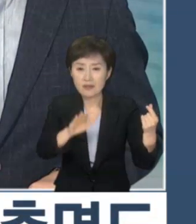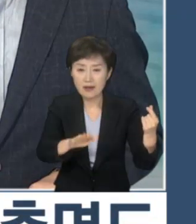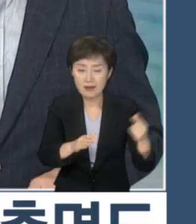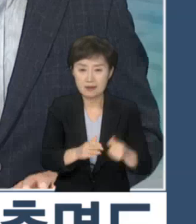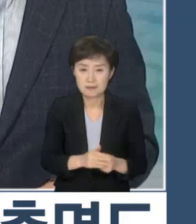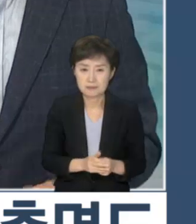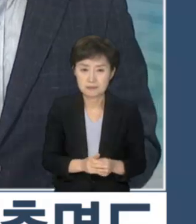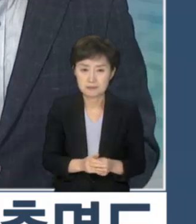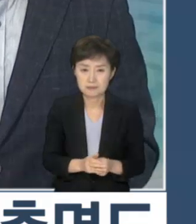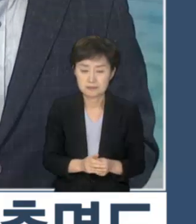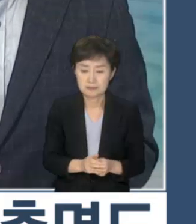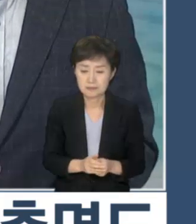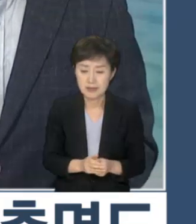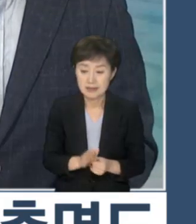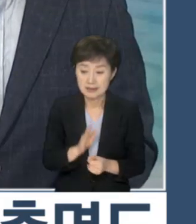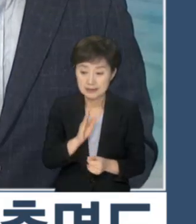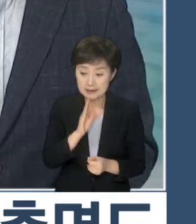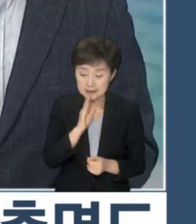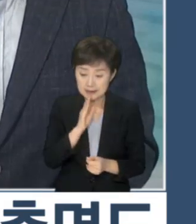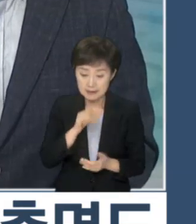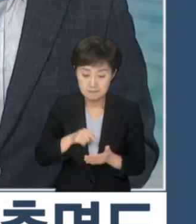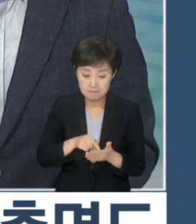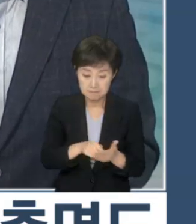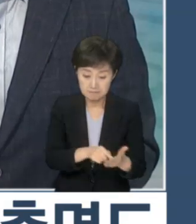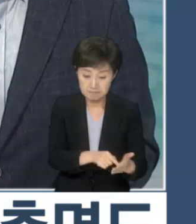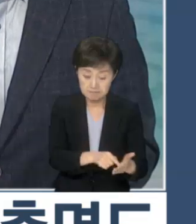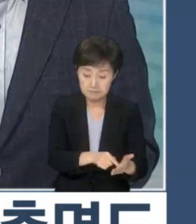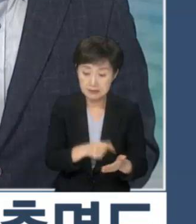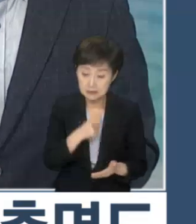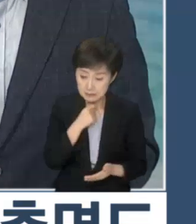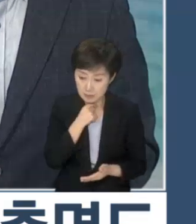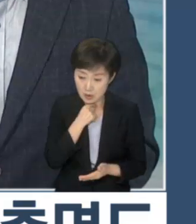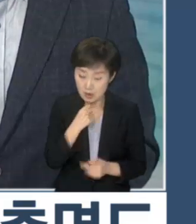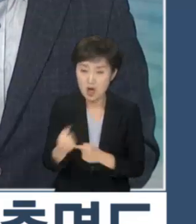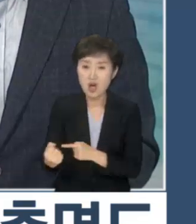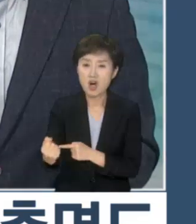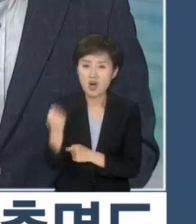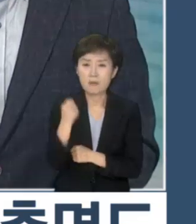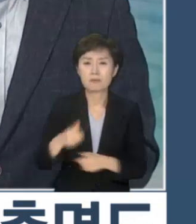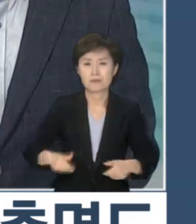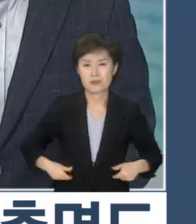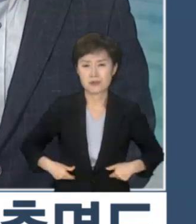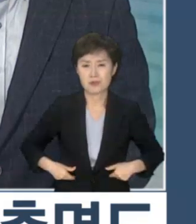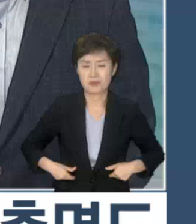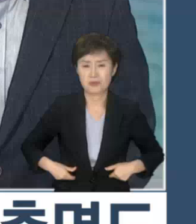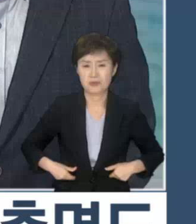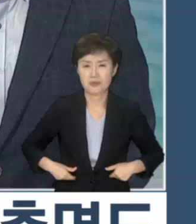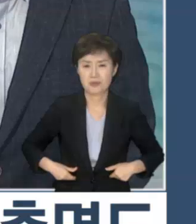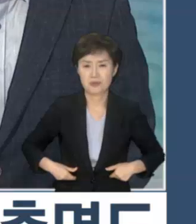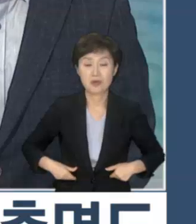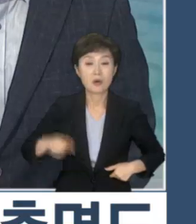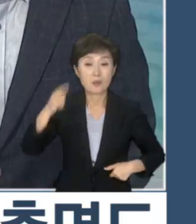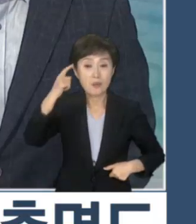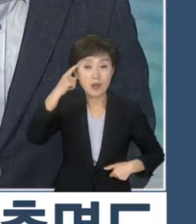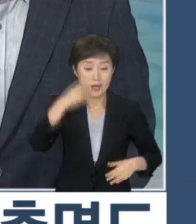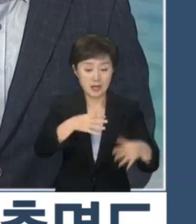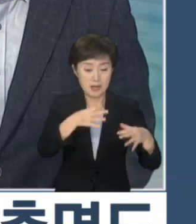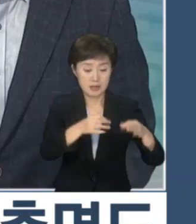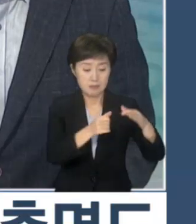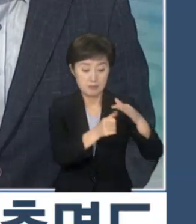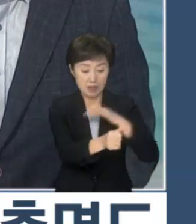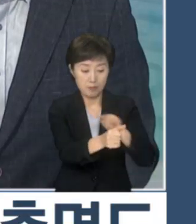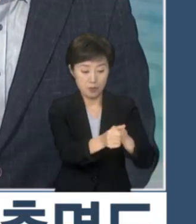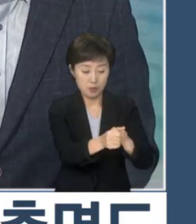그러려면 힘이 있어야 되는데. 힘이 없어요. 힘이 있습니다. 김기현 체제가 그대로 돼